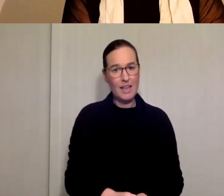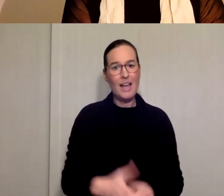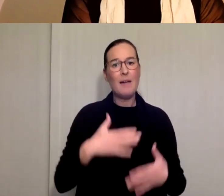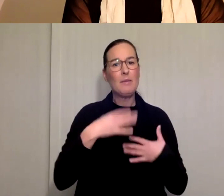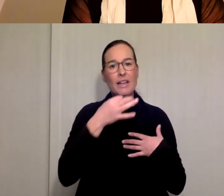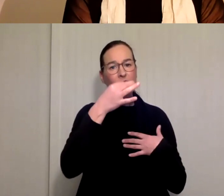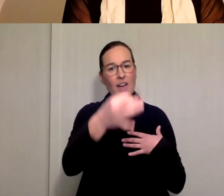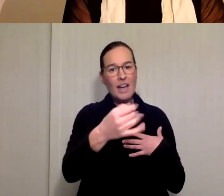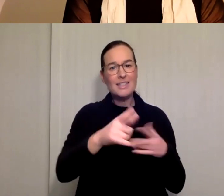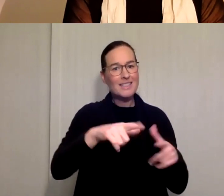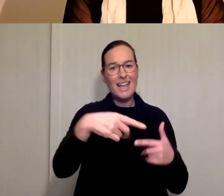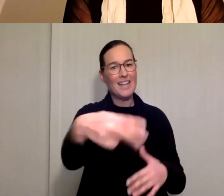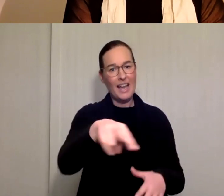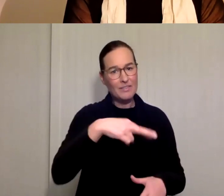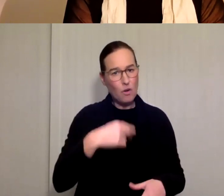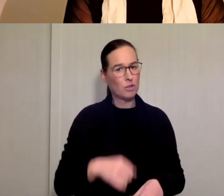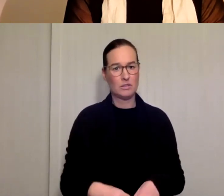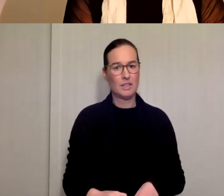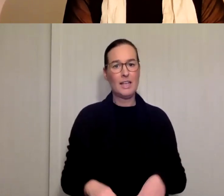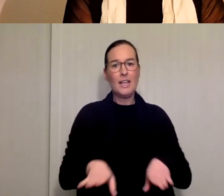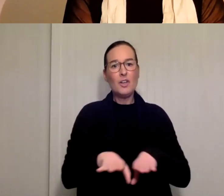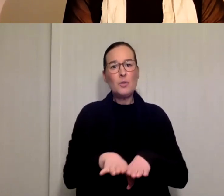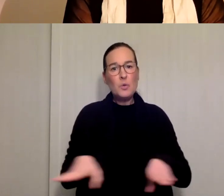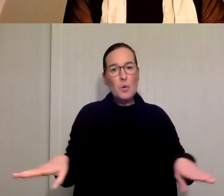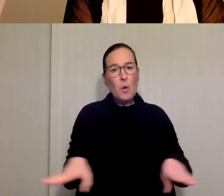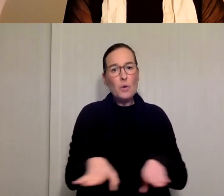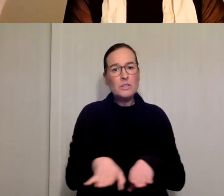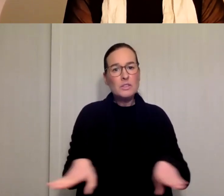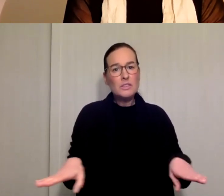Frage. Nach den Grundanliegen einer Dynamik von